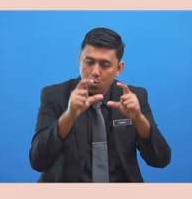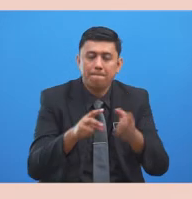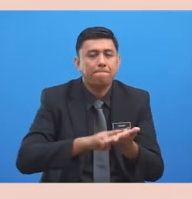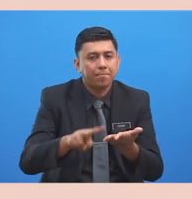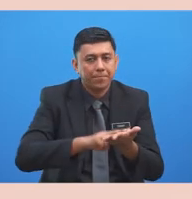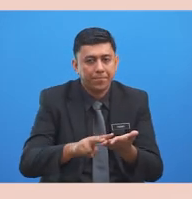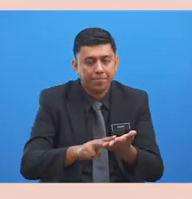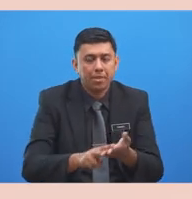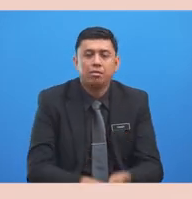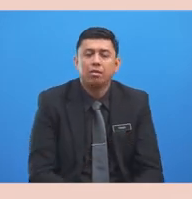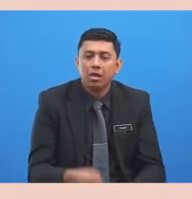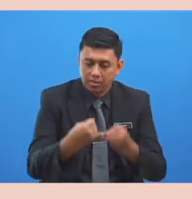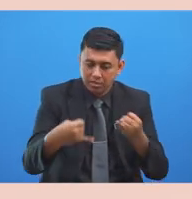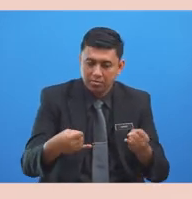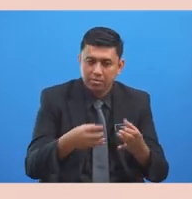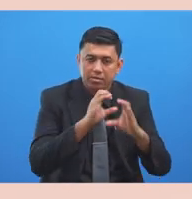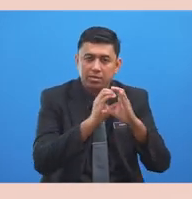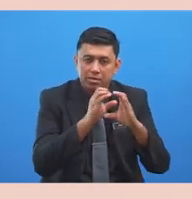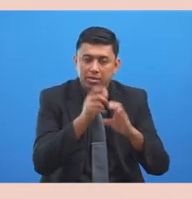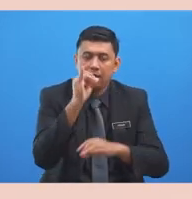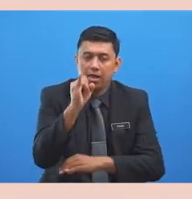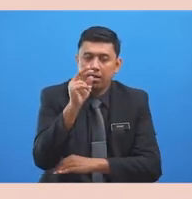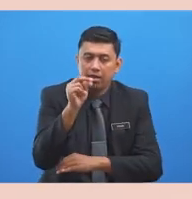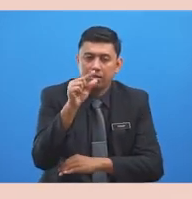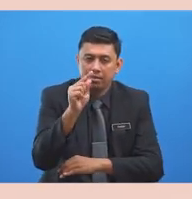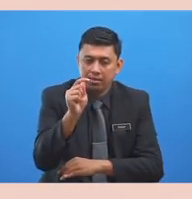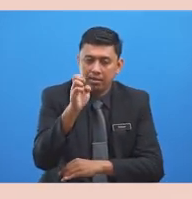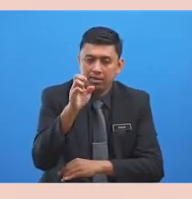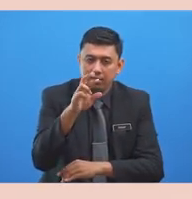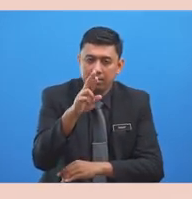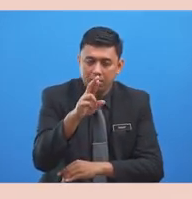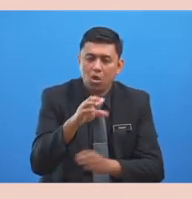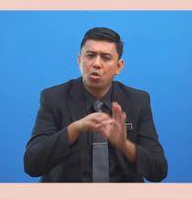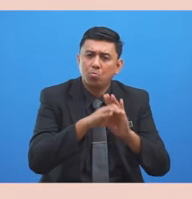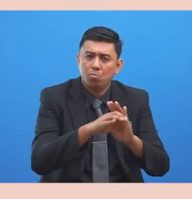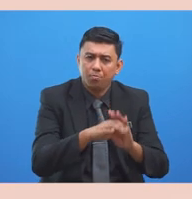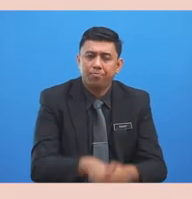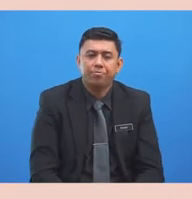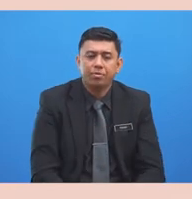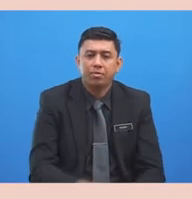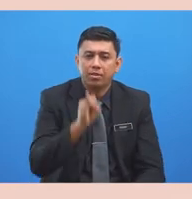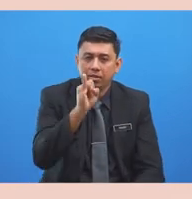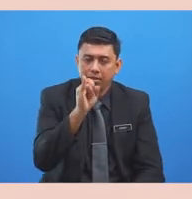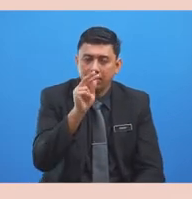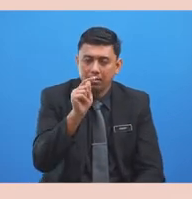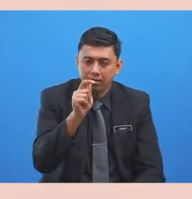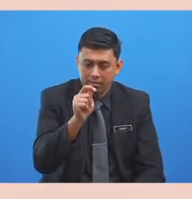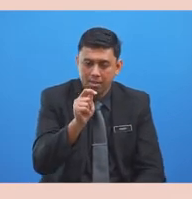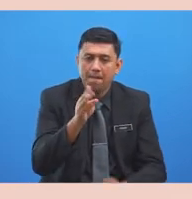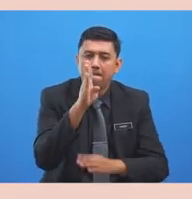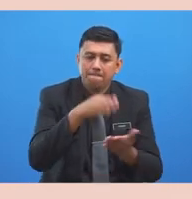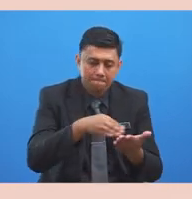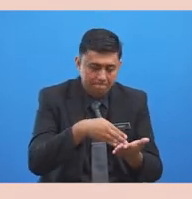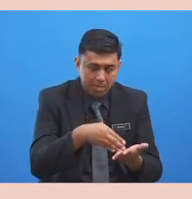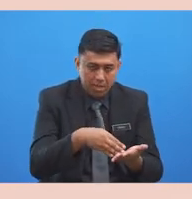Membaca jenis data integer. Contohnya, int bil murid